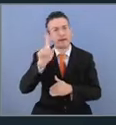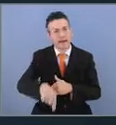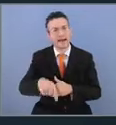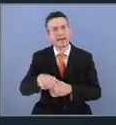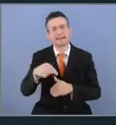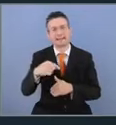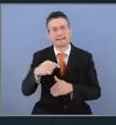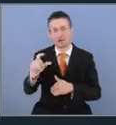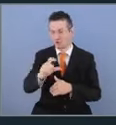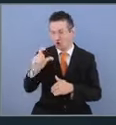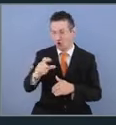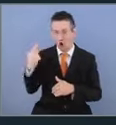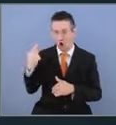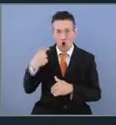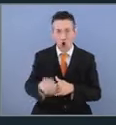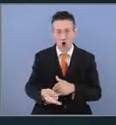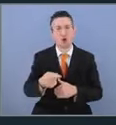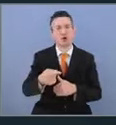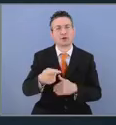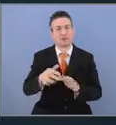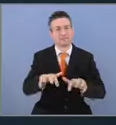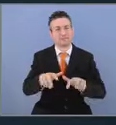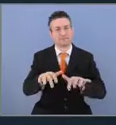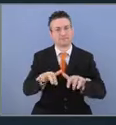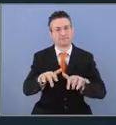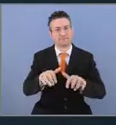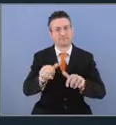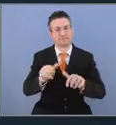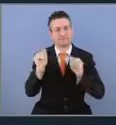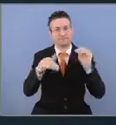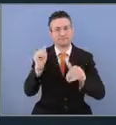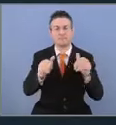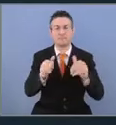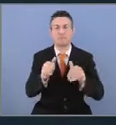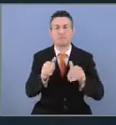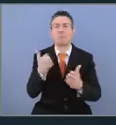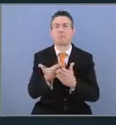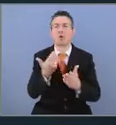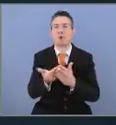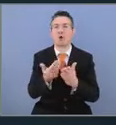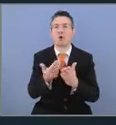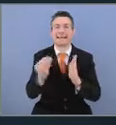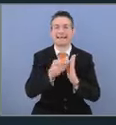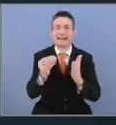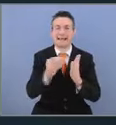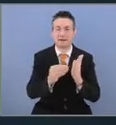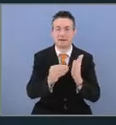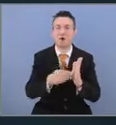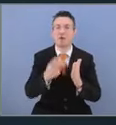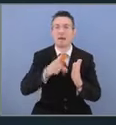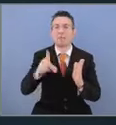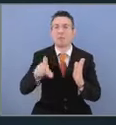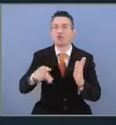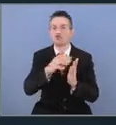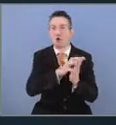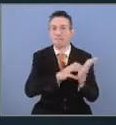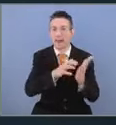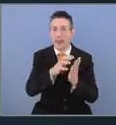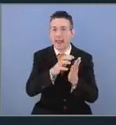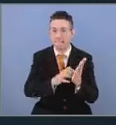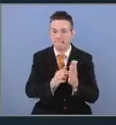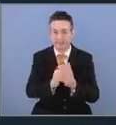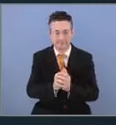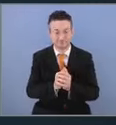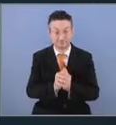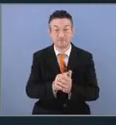di commento, di proposte di integrazione anche al nostro position paper. Credo che